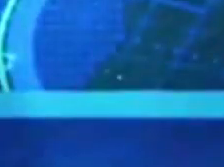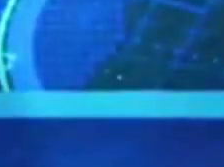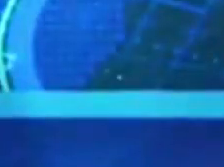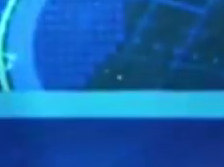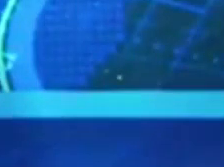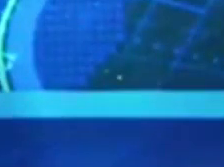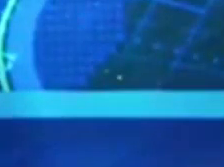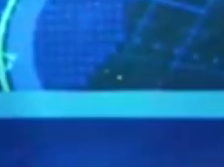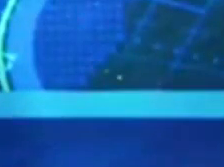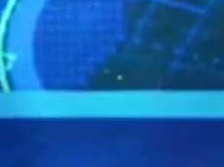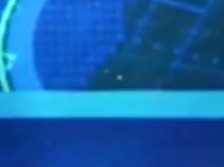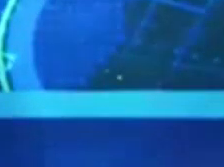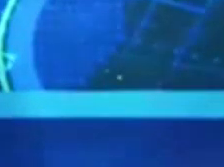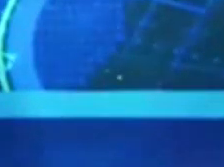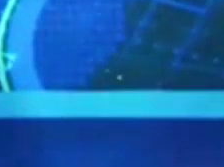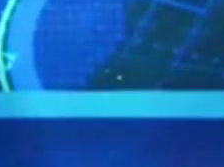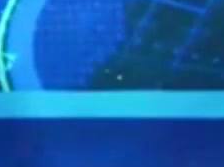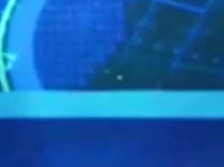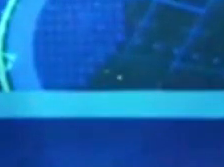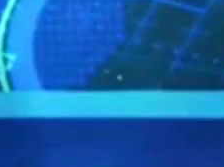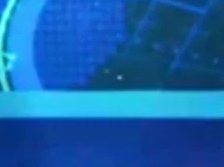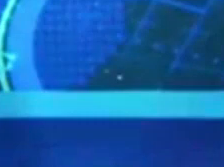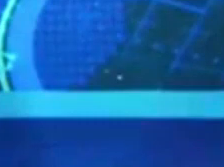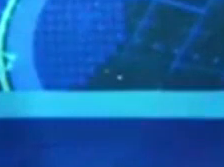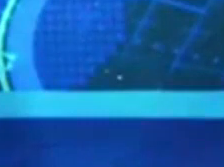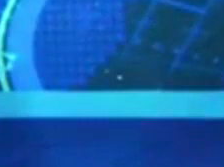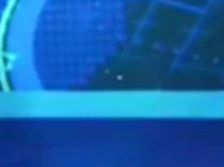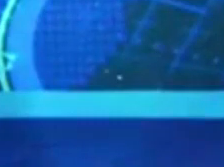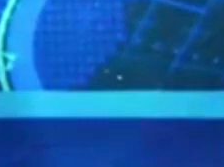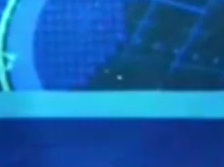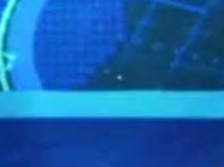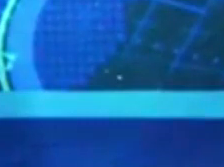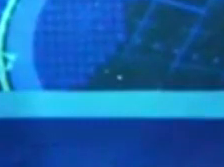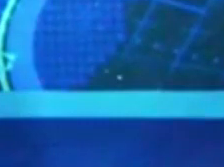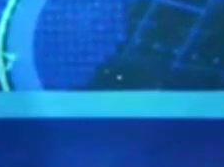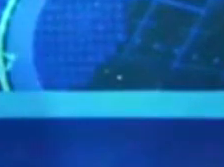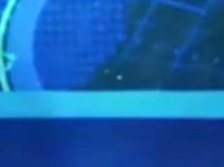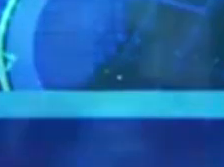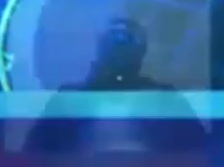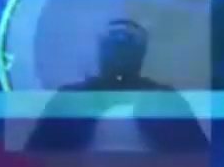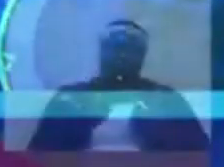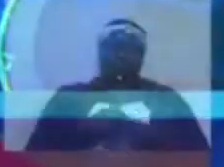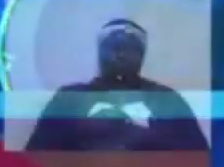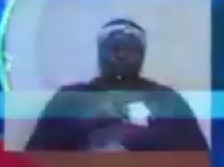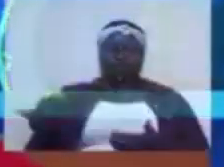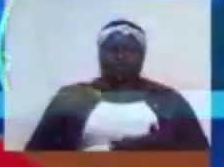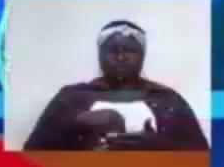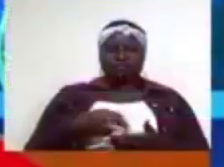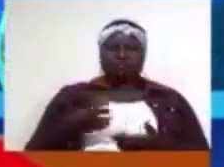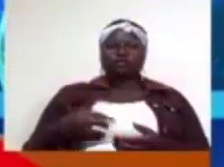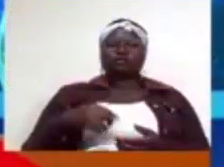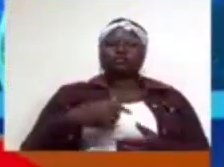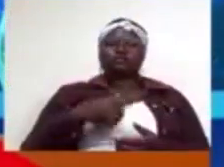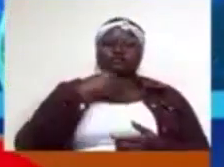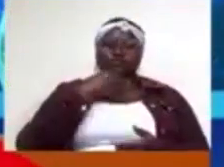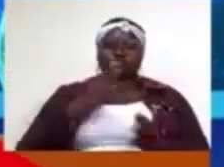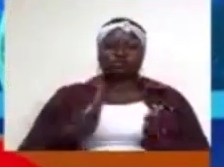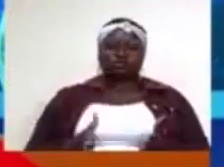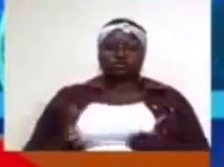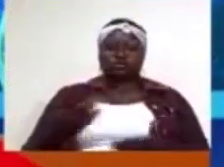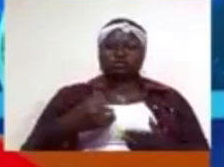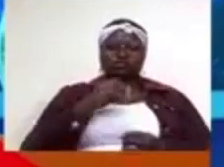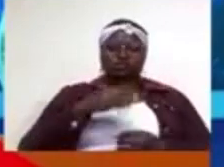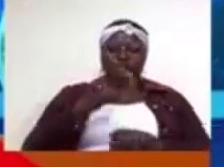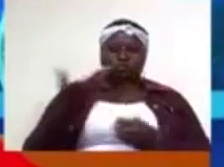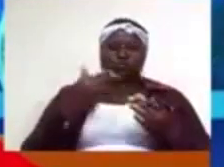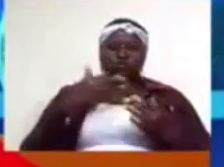TV dagi korwo gishokereria haha na mugeni toria gukoretwo ndagwerethera ati gishokereria ni gukorwo gishokereria na mugeni na